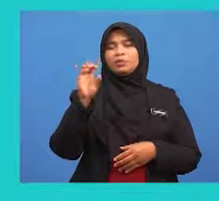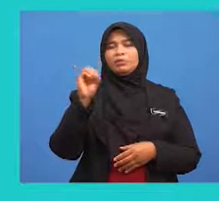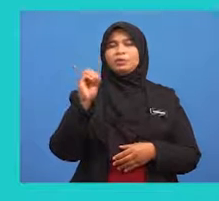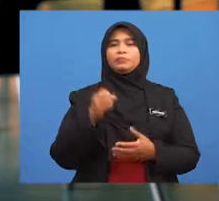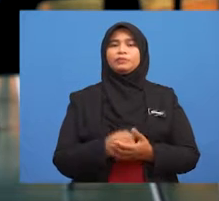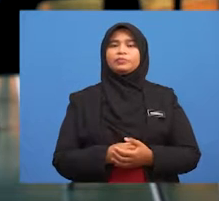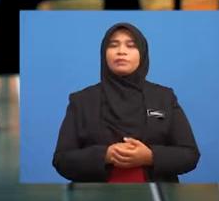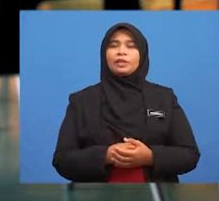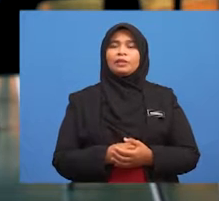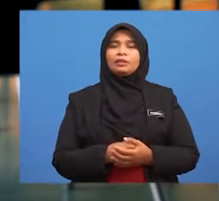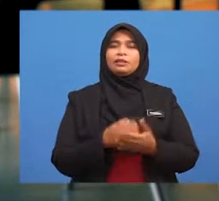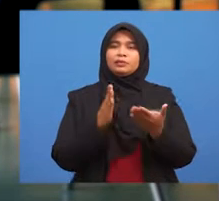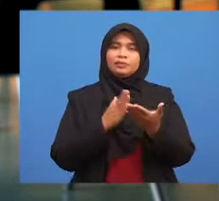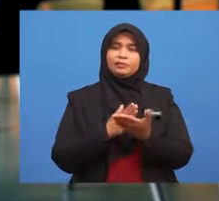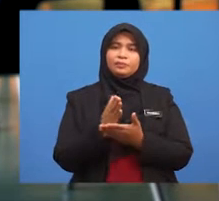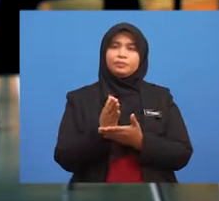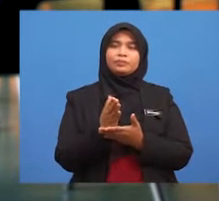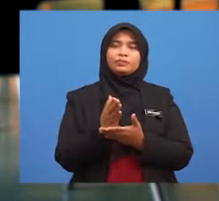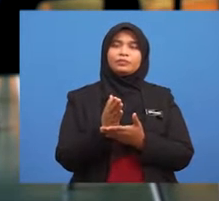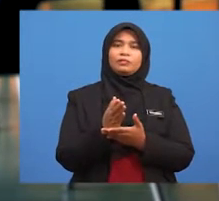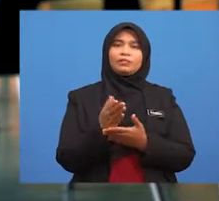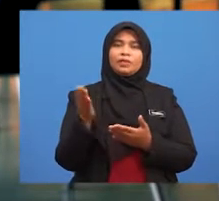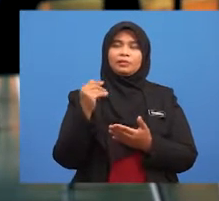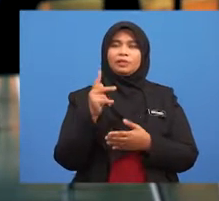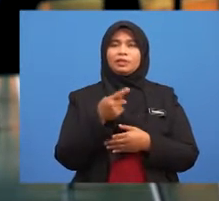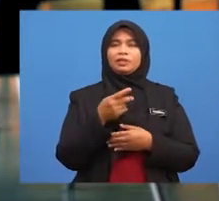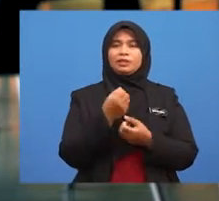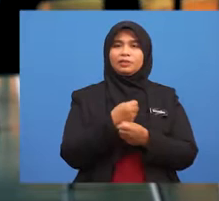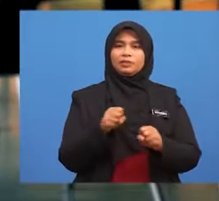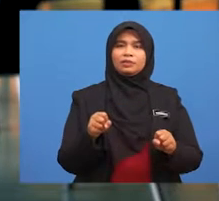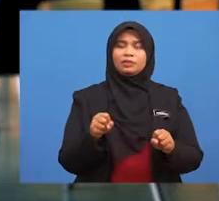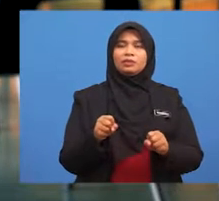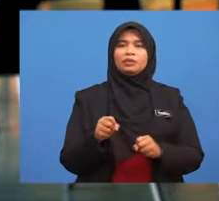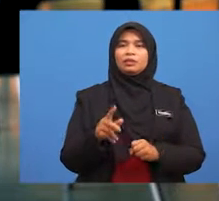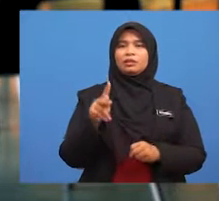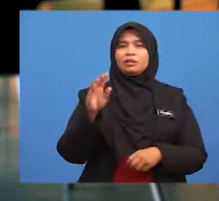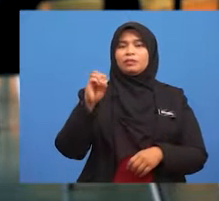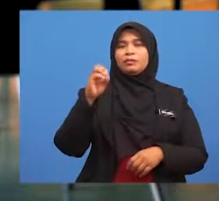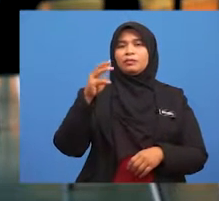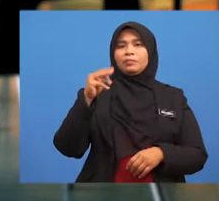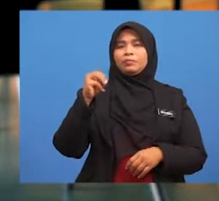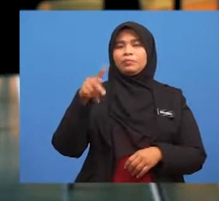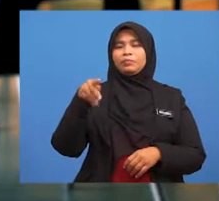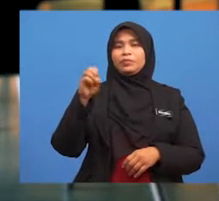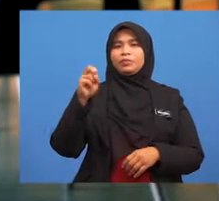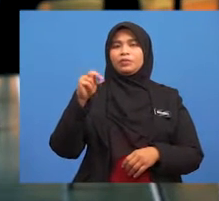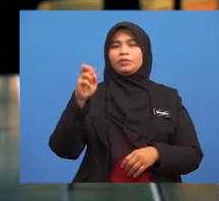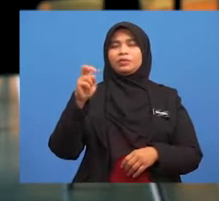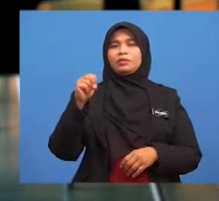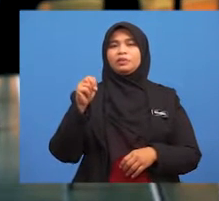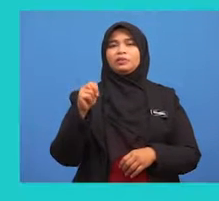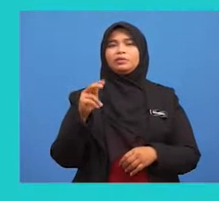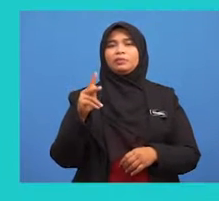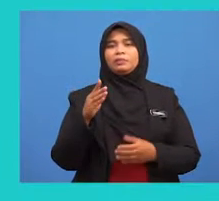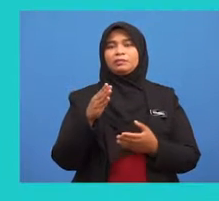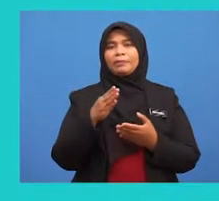28,740. Seterusnya, murid-murid, mari kita sediakan komponen kos belanja